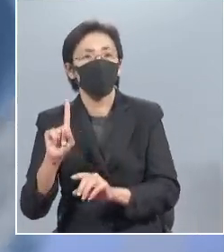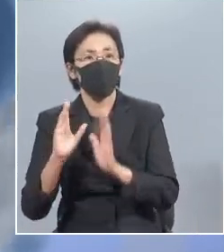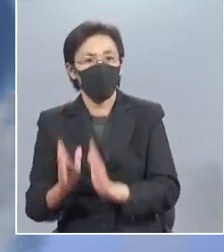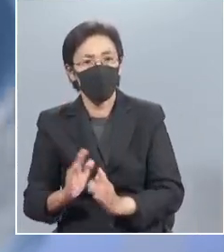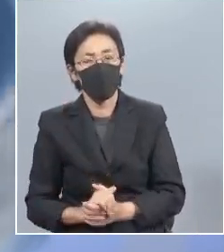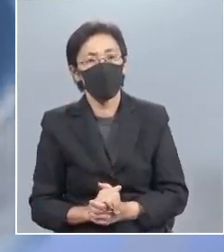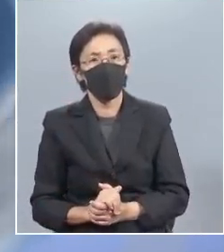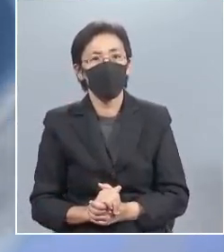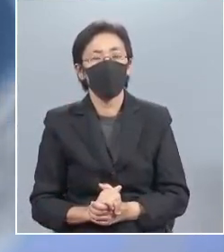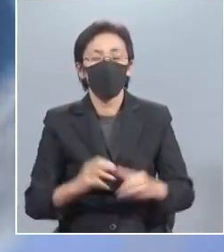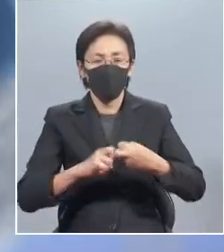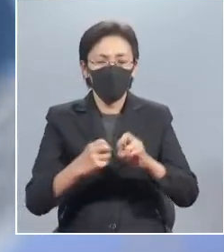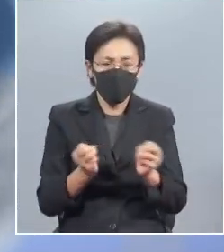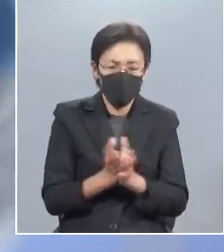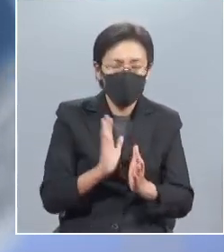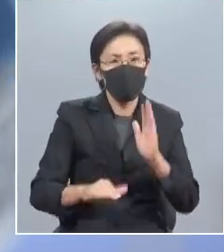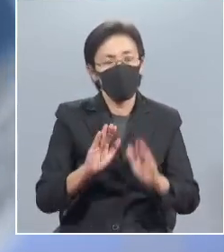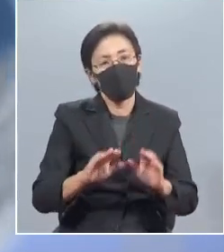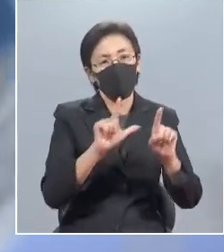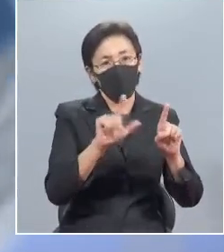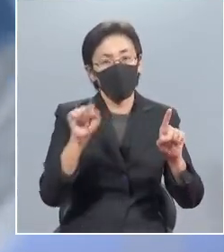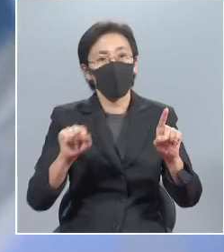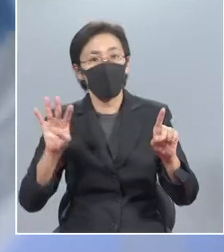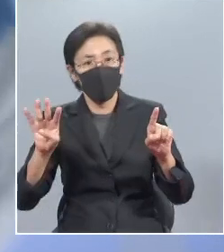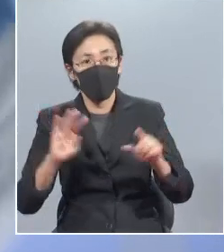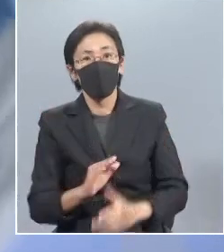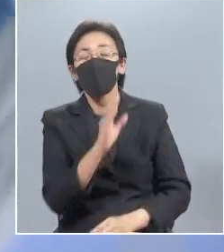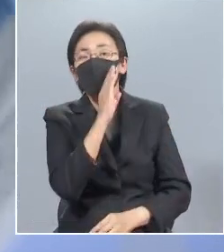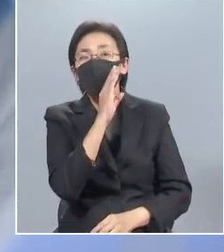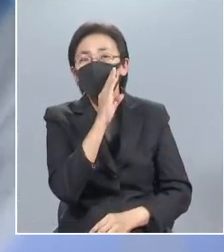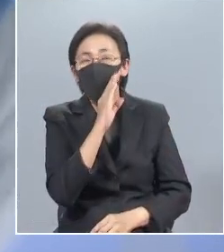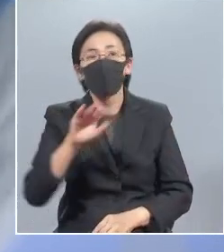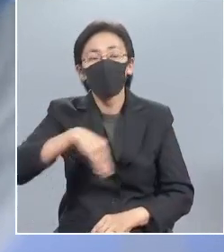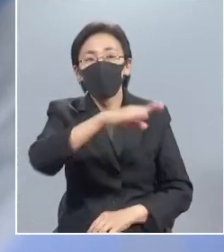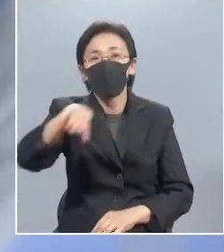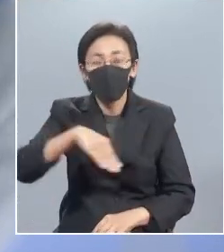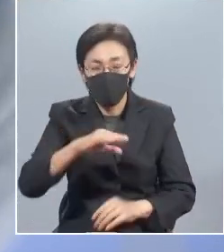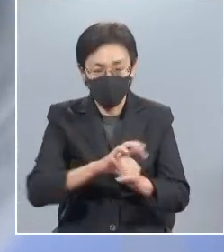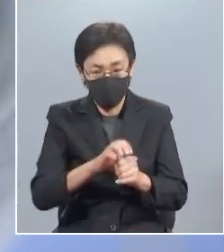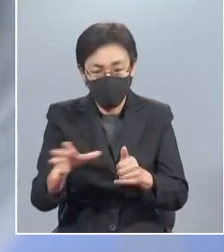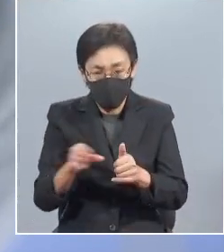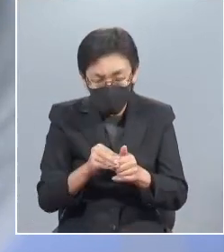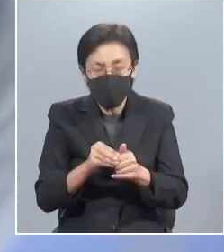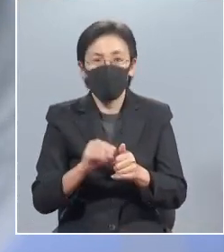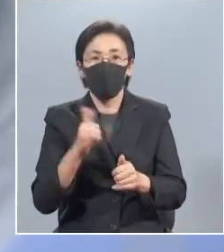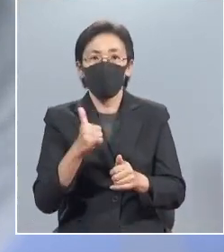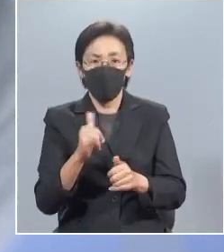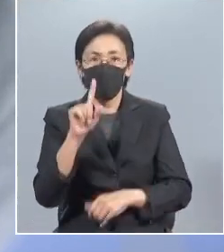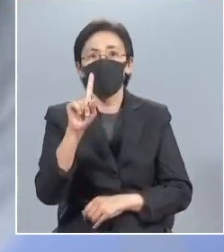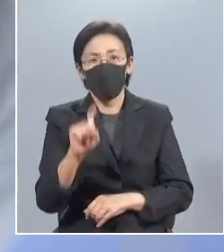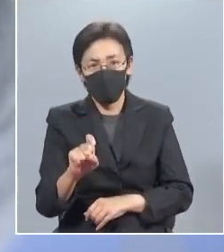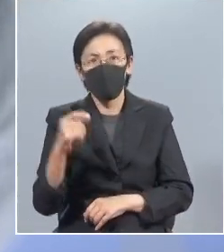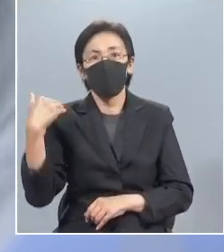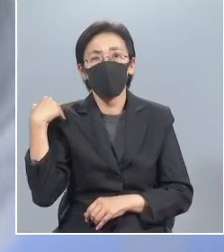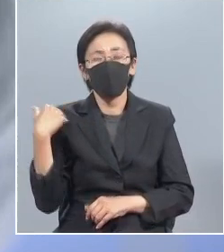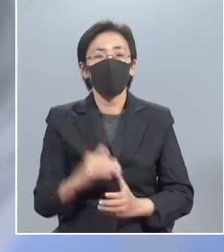ต่อล้านค่านี่นะครับแต่ถ้าเกิดคุณต๋อยให้คุณติดเชื้อเซอร์วิสในทีมใหม่แล้วก็คุณมีโอกาสเสียชีวิตเนี่ย